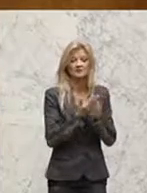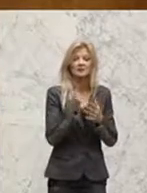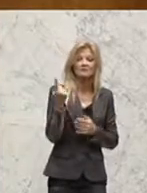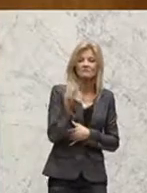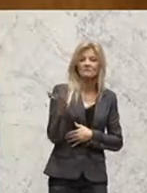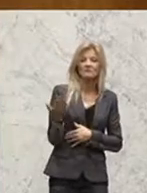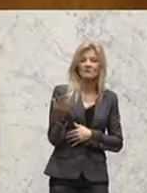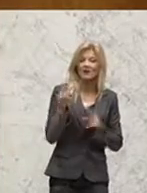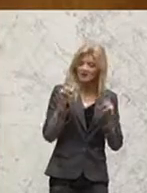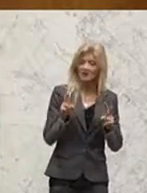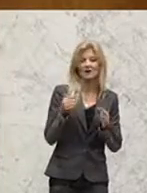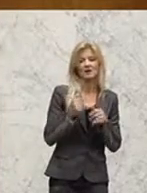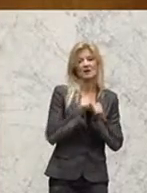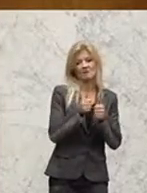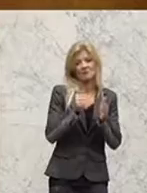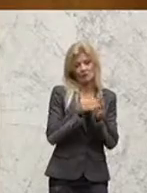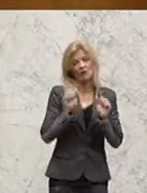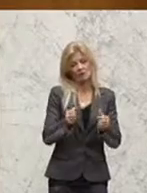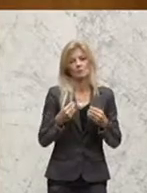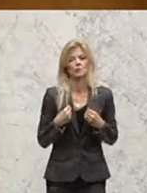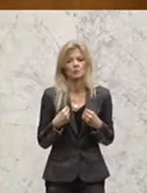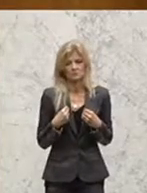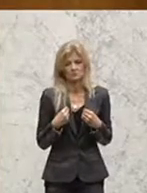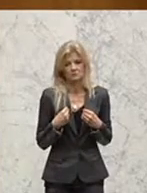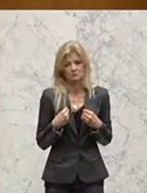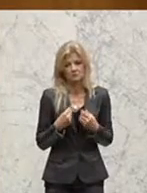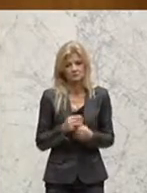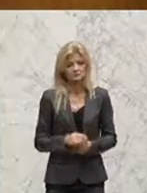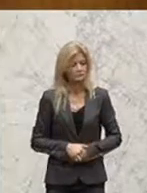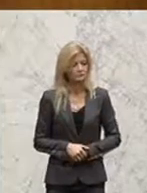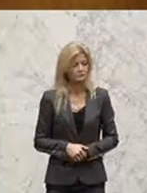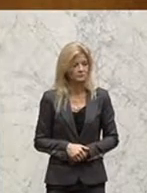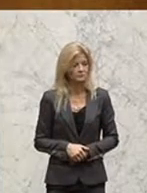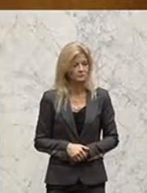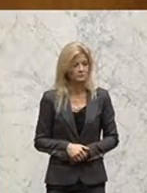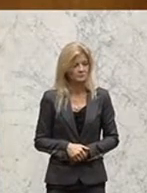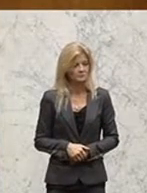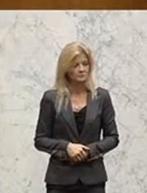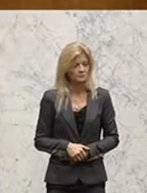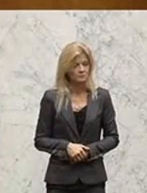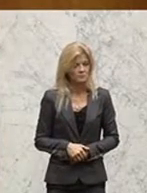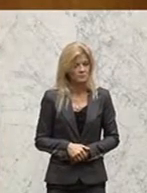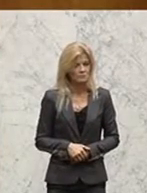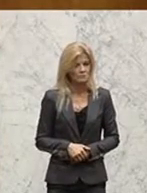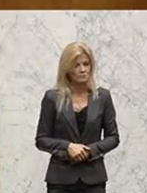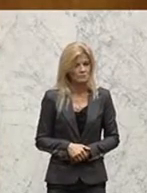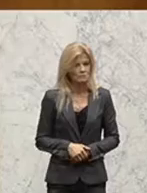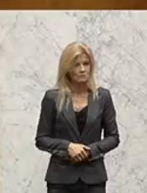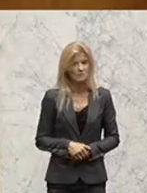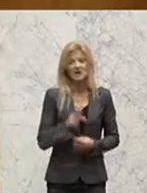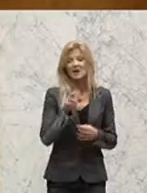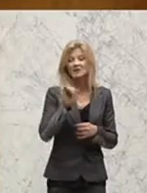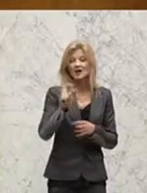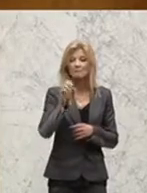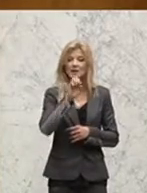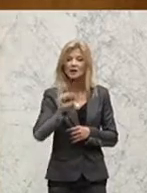benötigen, diese auch zukommen zu lassen. Eine effektive Anwendung von Dublin-Eurodac